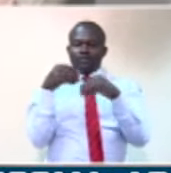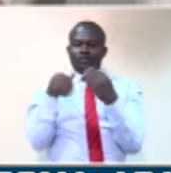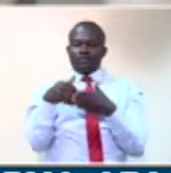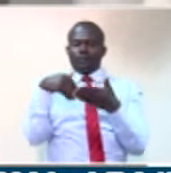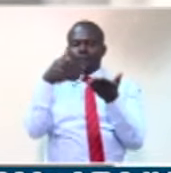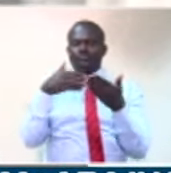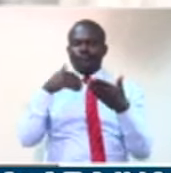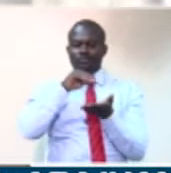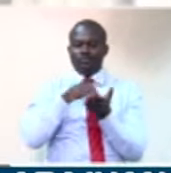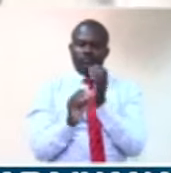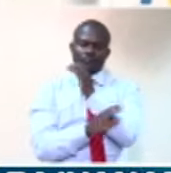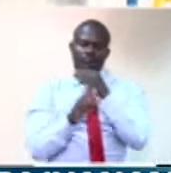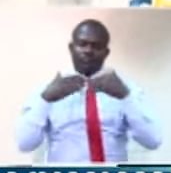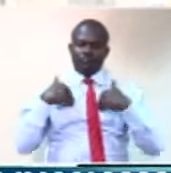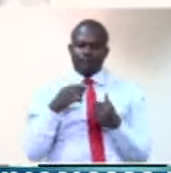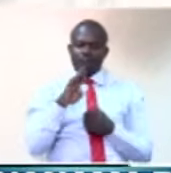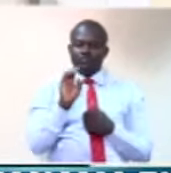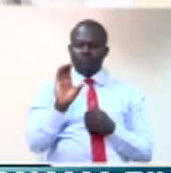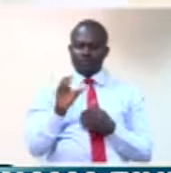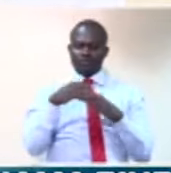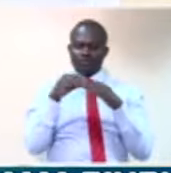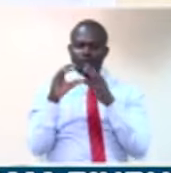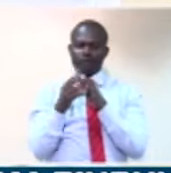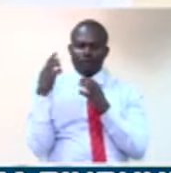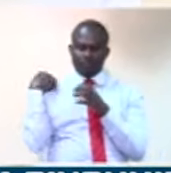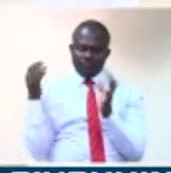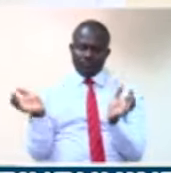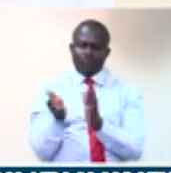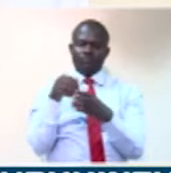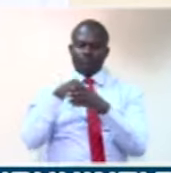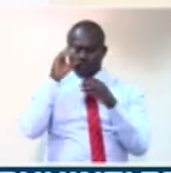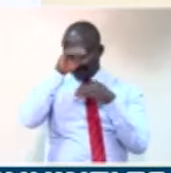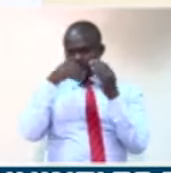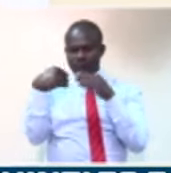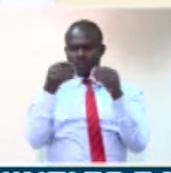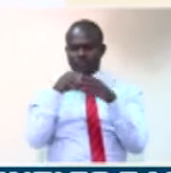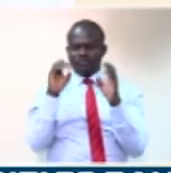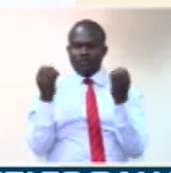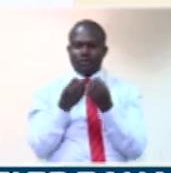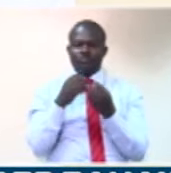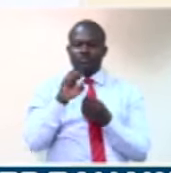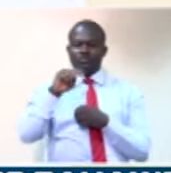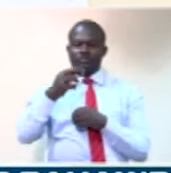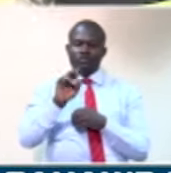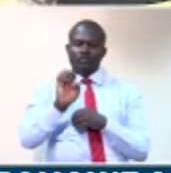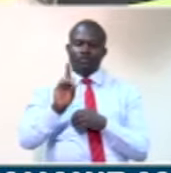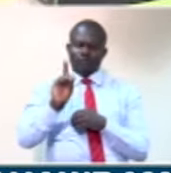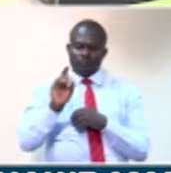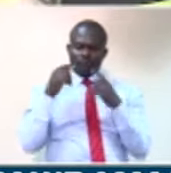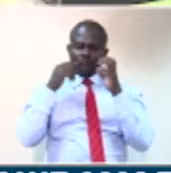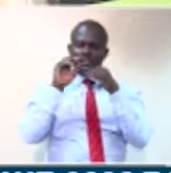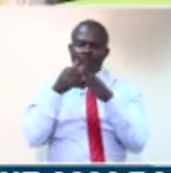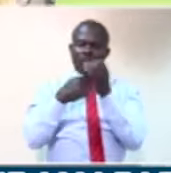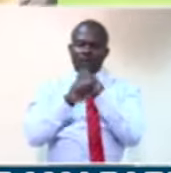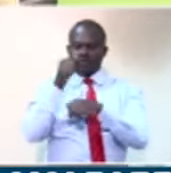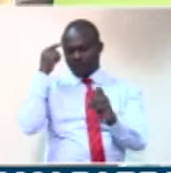washyikirije ikigo cy'igihugu cy'ubuzima RBC. Umuyobozi w'ishami rishinzwe ubukangurambaga no gushaka ibikoresho muri uyu muryango Ingrid Kangwayire avuga ko iki ari